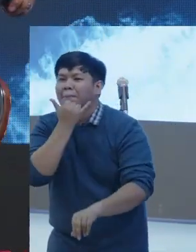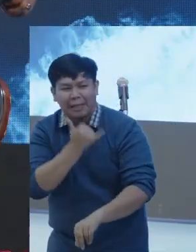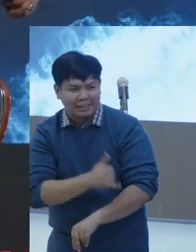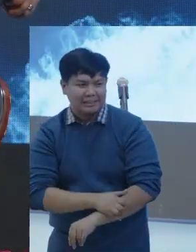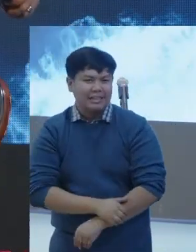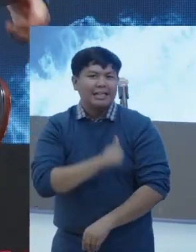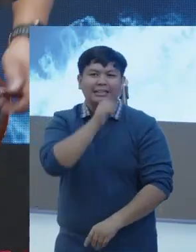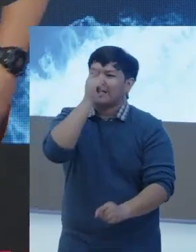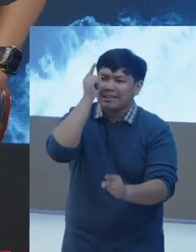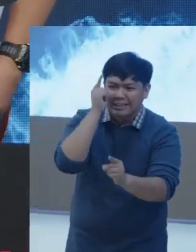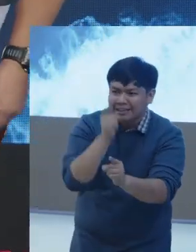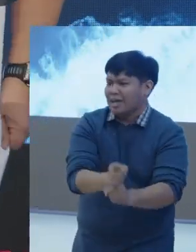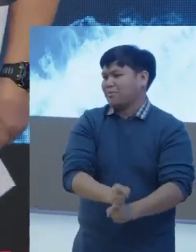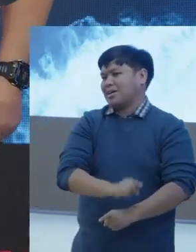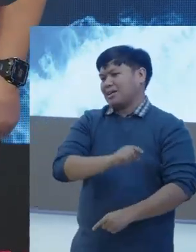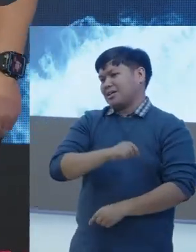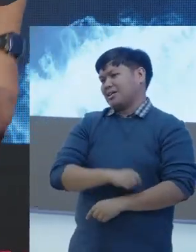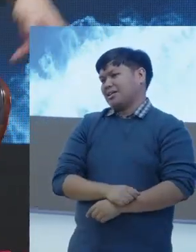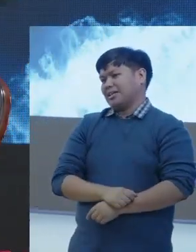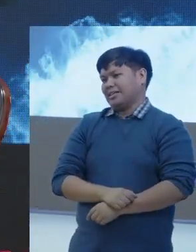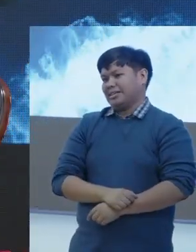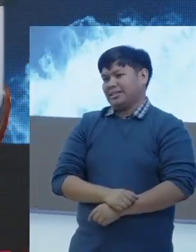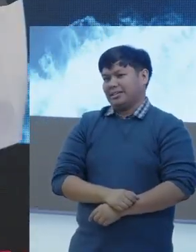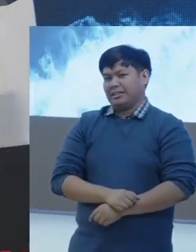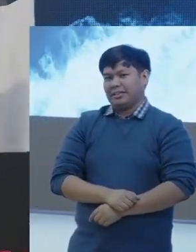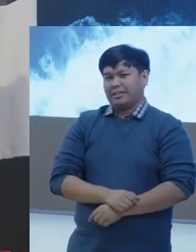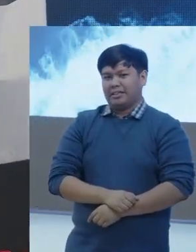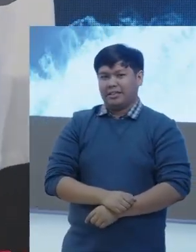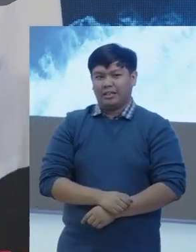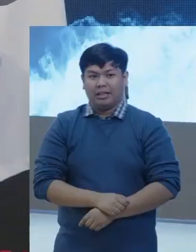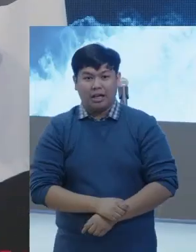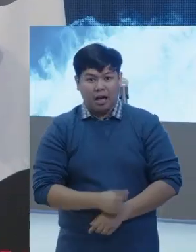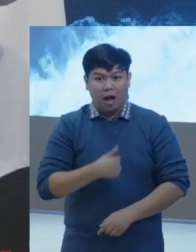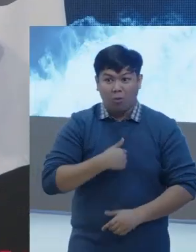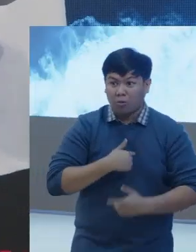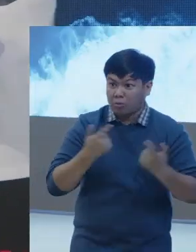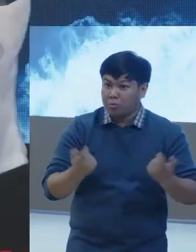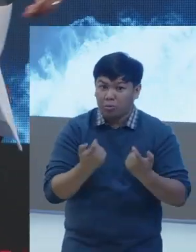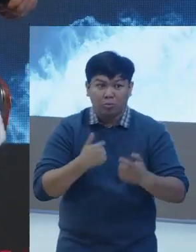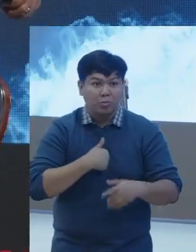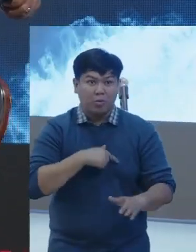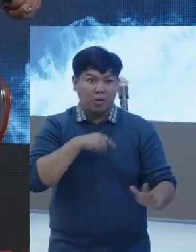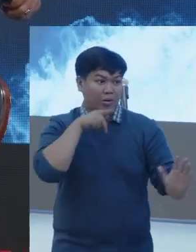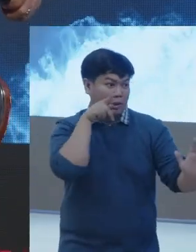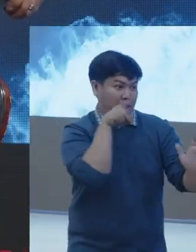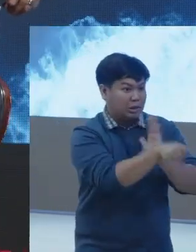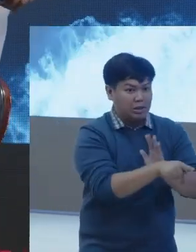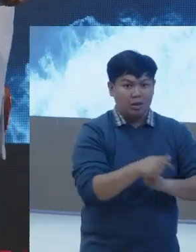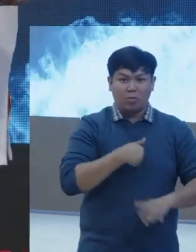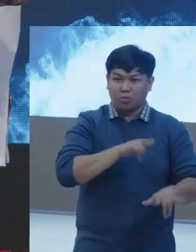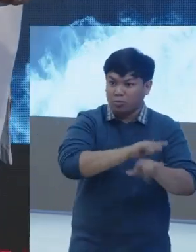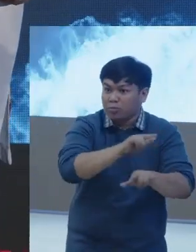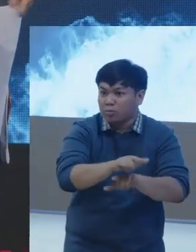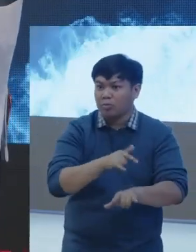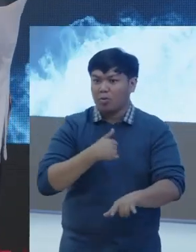tapos ipamumukha ko sa Diyos ang 1 John 1:9 para patawarin niya